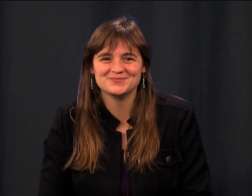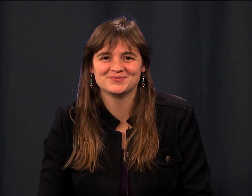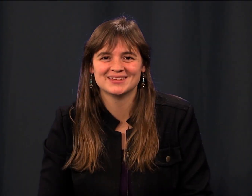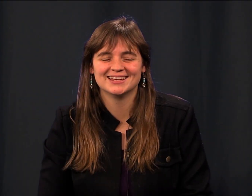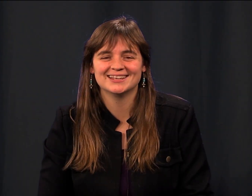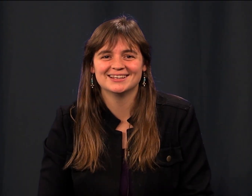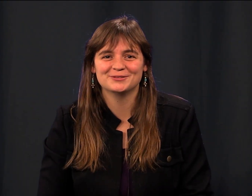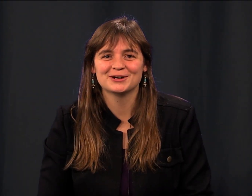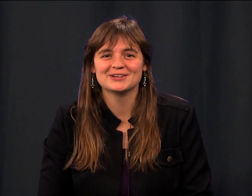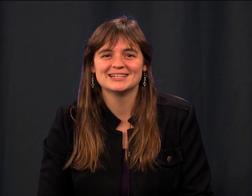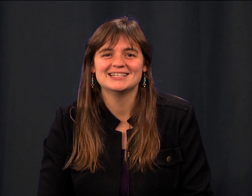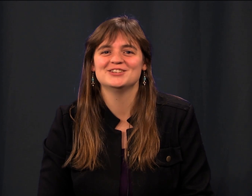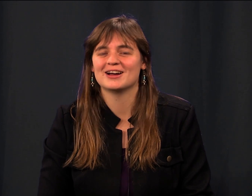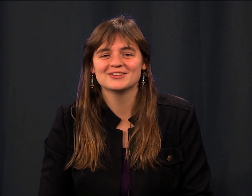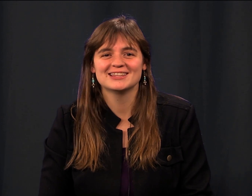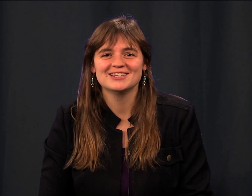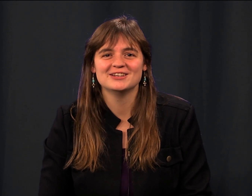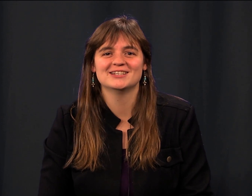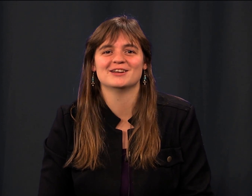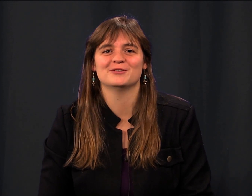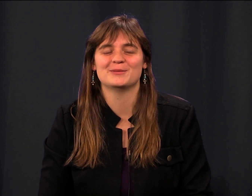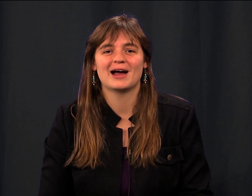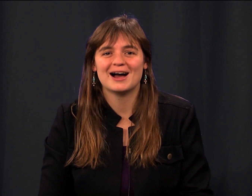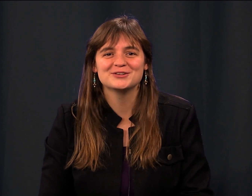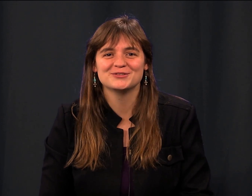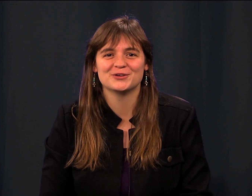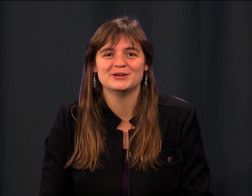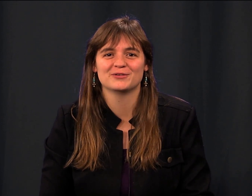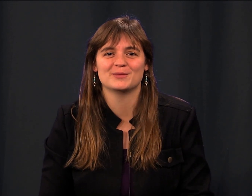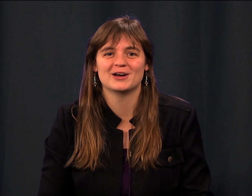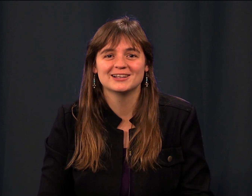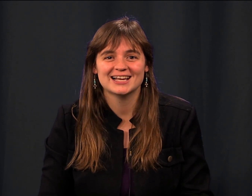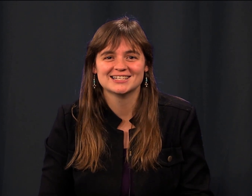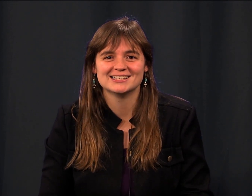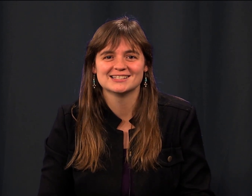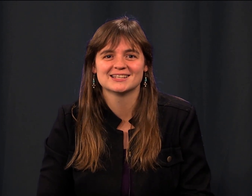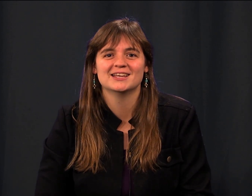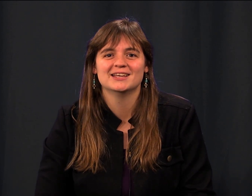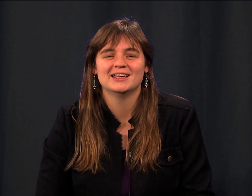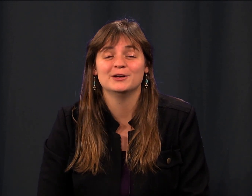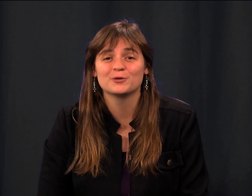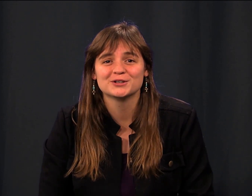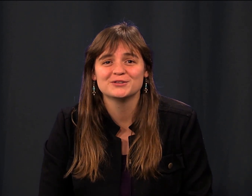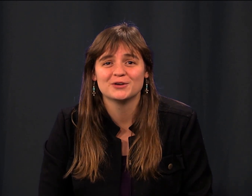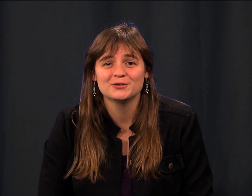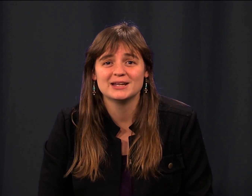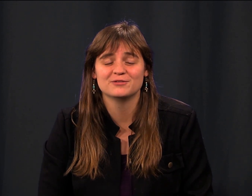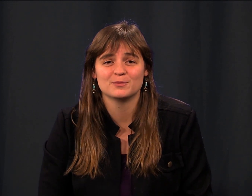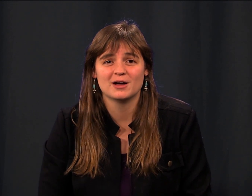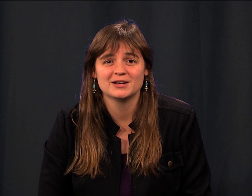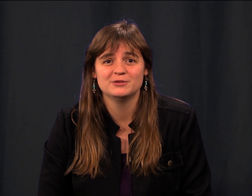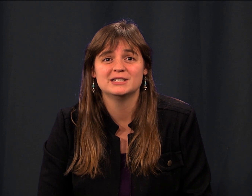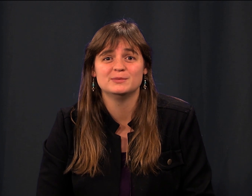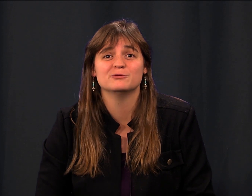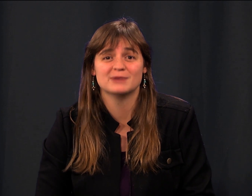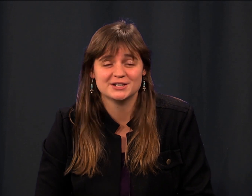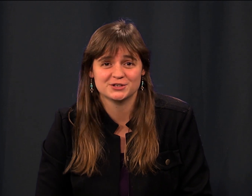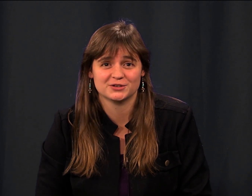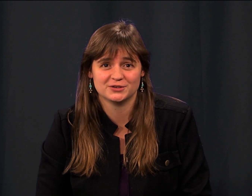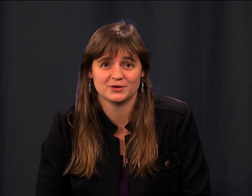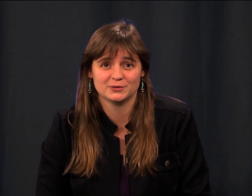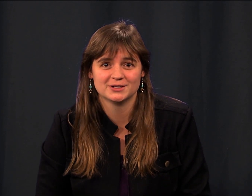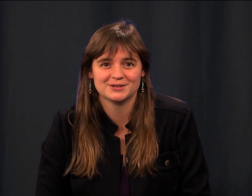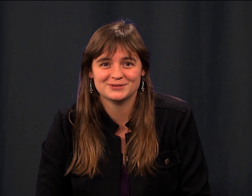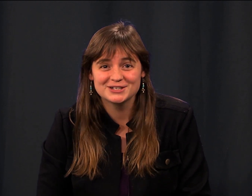Welcome. Bonjour à tous. Dans cette vidéo, nous vous dirons tout ce que vous devez savoir sur la manière de vous inscrire sur les listes